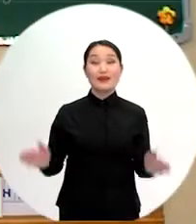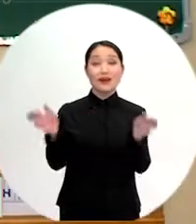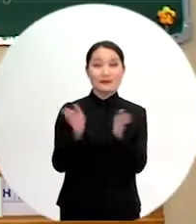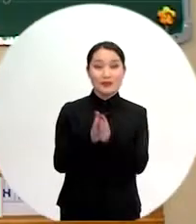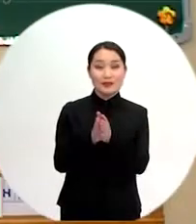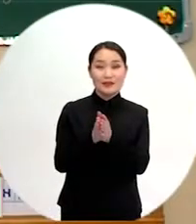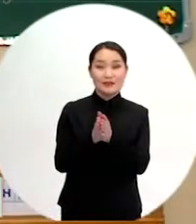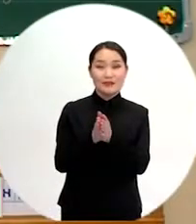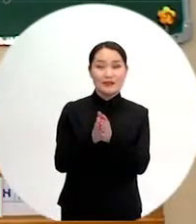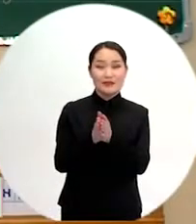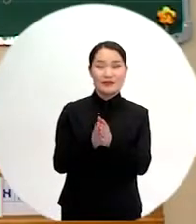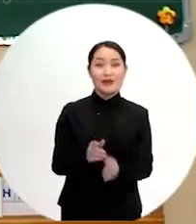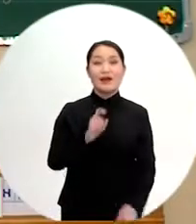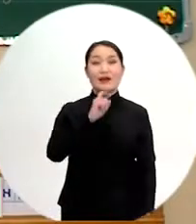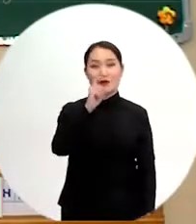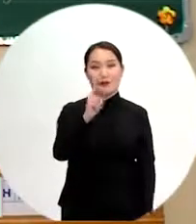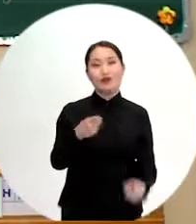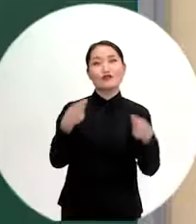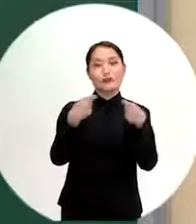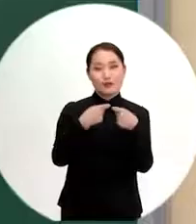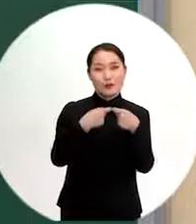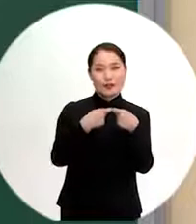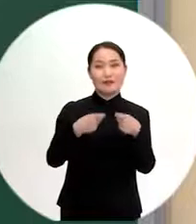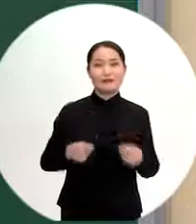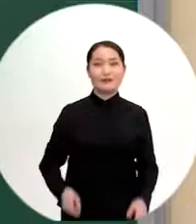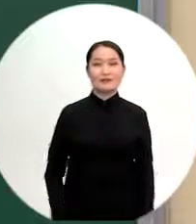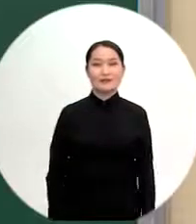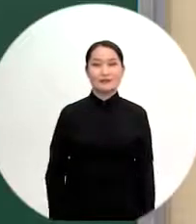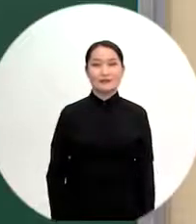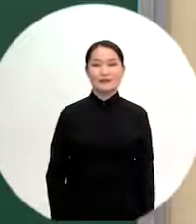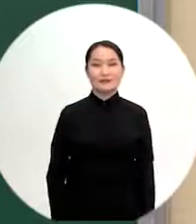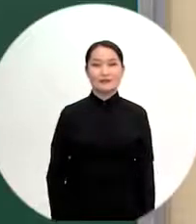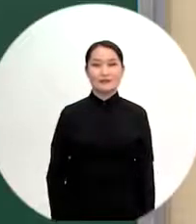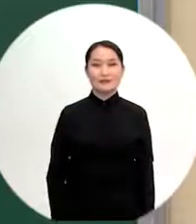Хамтдаа хариугаа тулгацгаая.